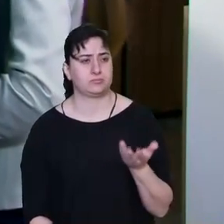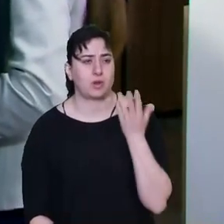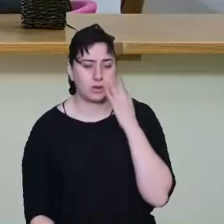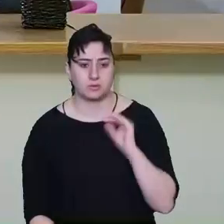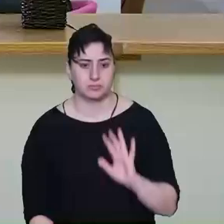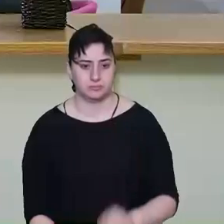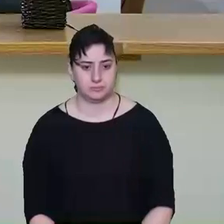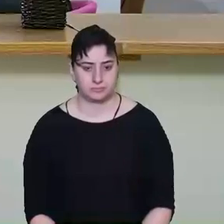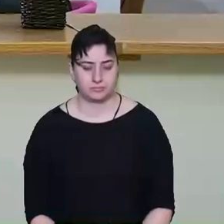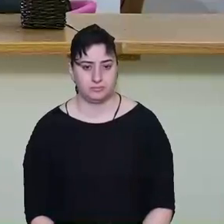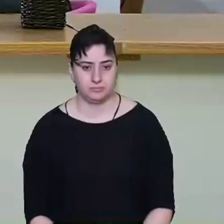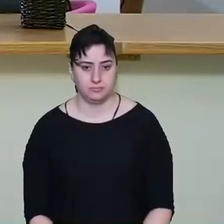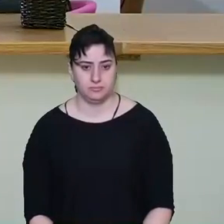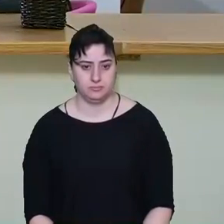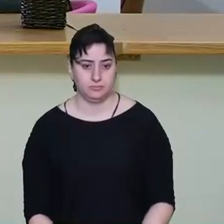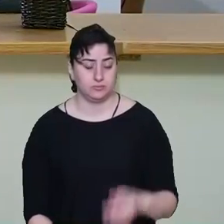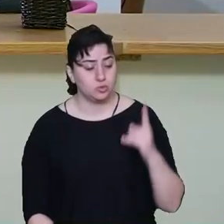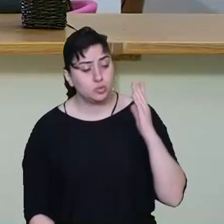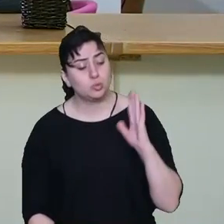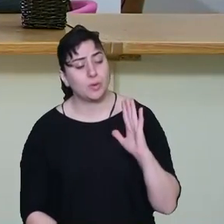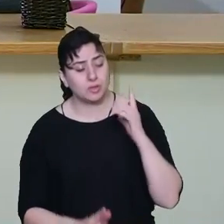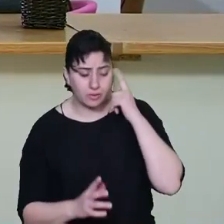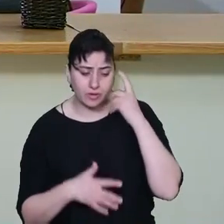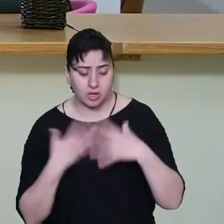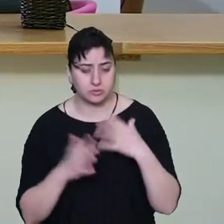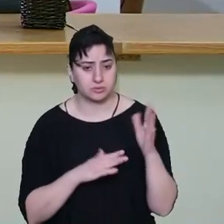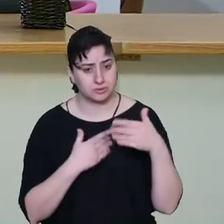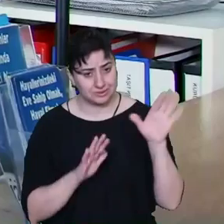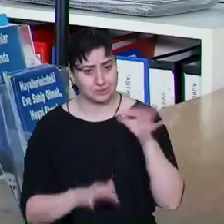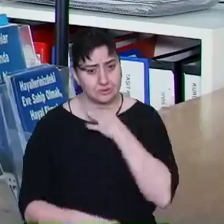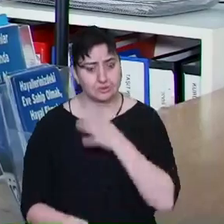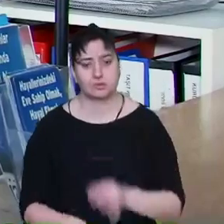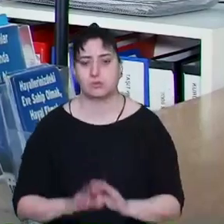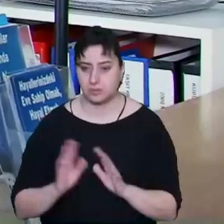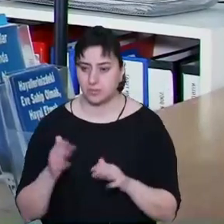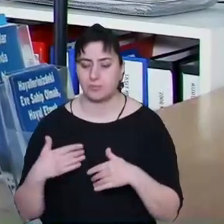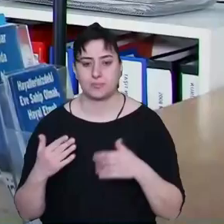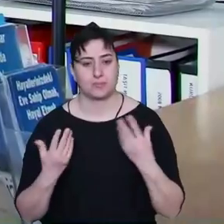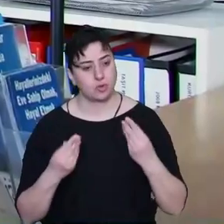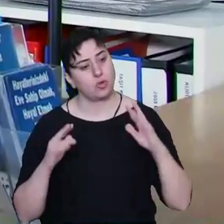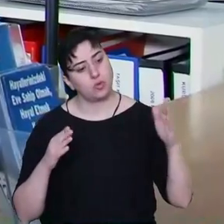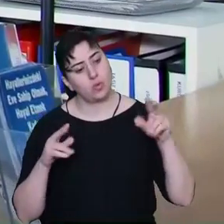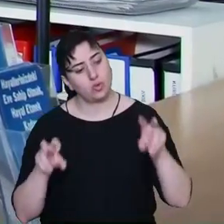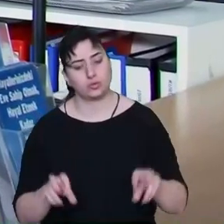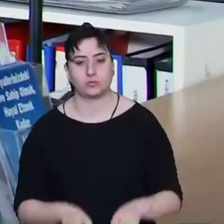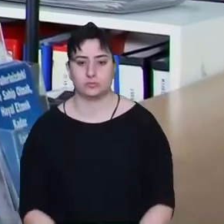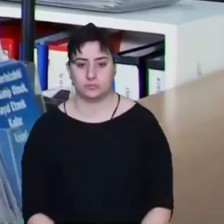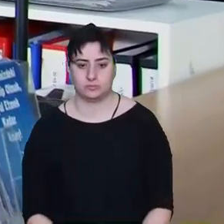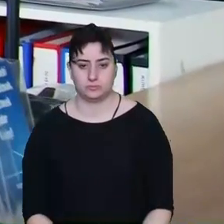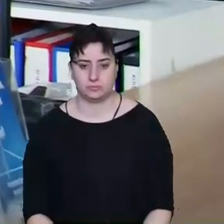Allah. Böyle dikilmeyin başımda konser... Kafam dağılıyor. Tamam. Baskıda hissediyorum. Oturun hadi. Tamam oturuyoruz